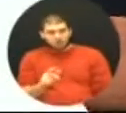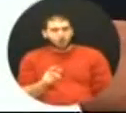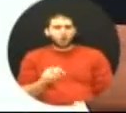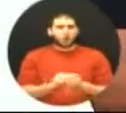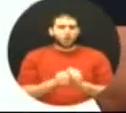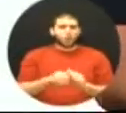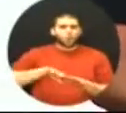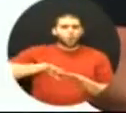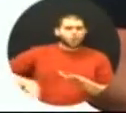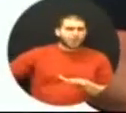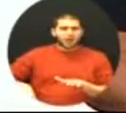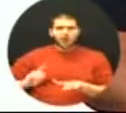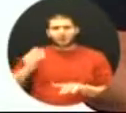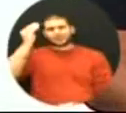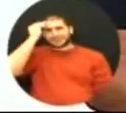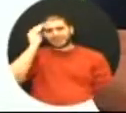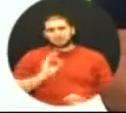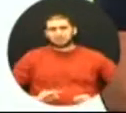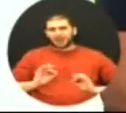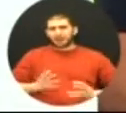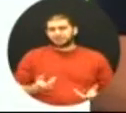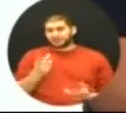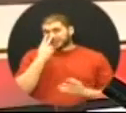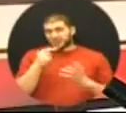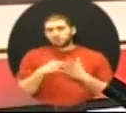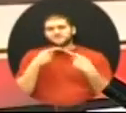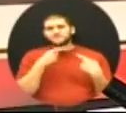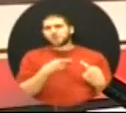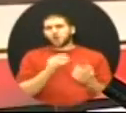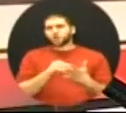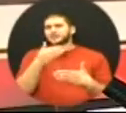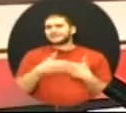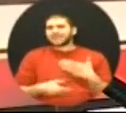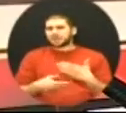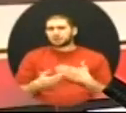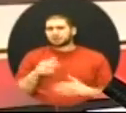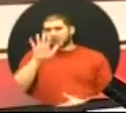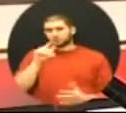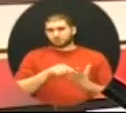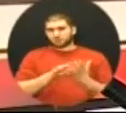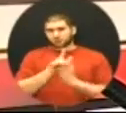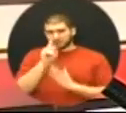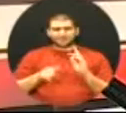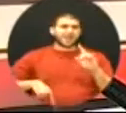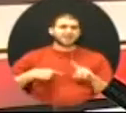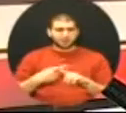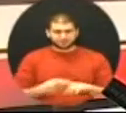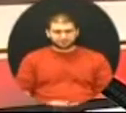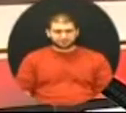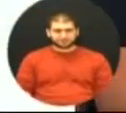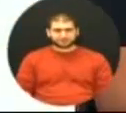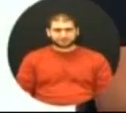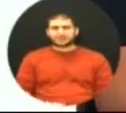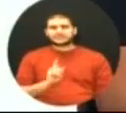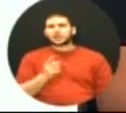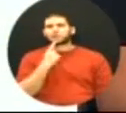שהוא הודרה, לא מציינת אותו. זה נראה כאילו הוויכוח הזה לא הסתיים מ-5 בנובמבר ועד היום. לגמרי. כלומר,